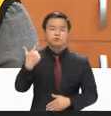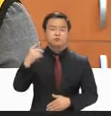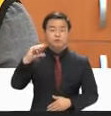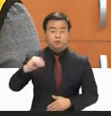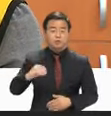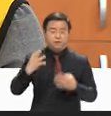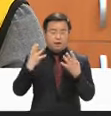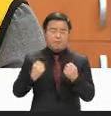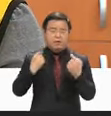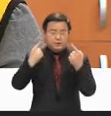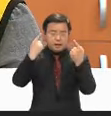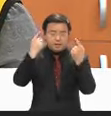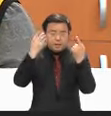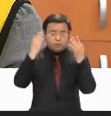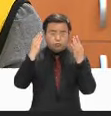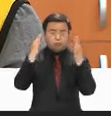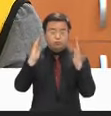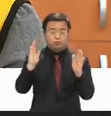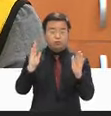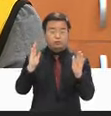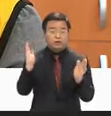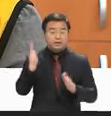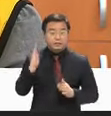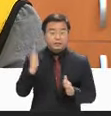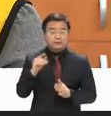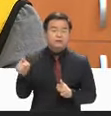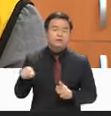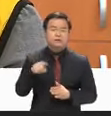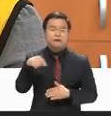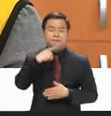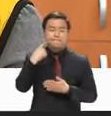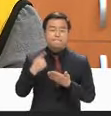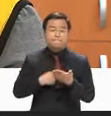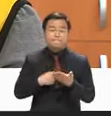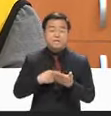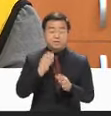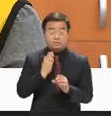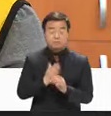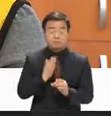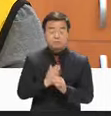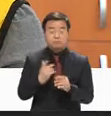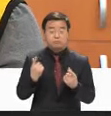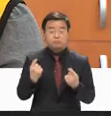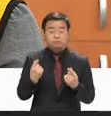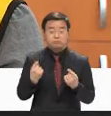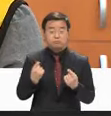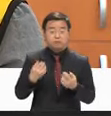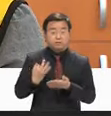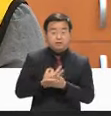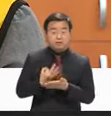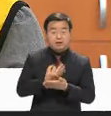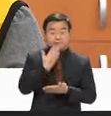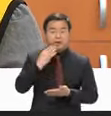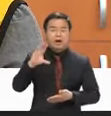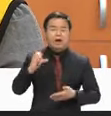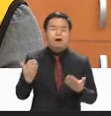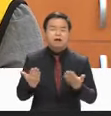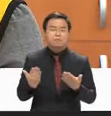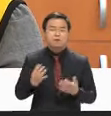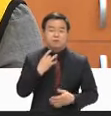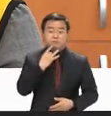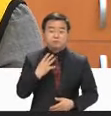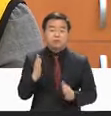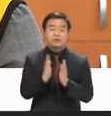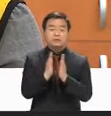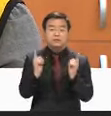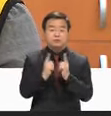대학생들이 빚지고 사는 거잖아요. 이들이 사실은 벌 수 있는 수익이라는 게 아르바이트밖에 없고, 아르바이트는 직접적으로